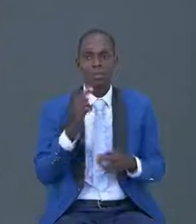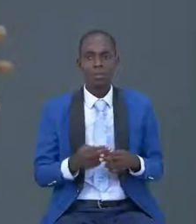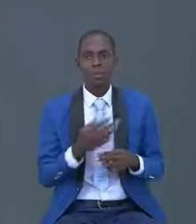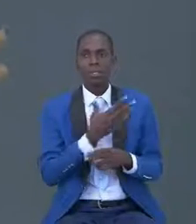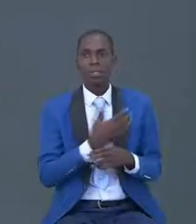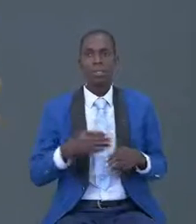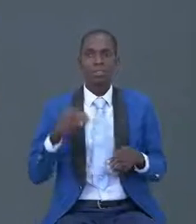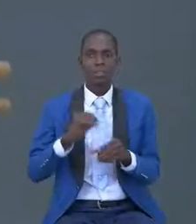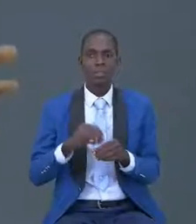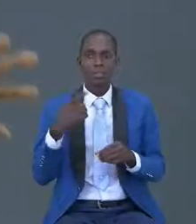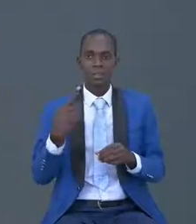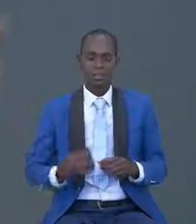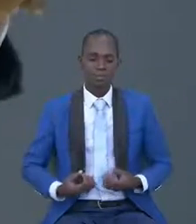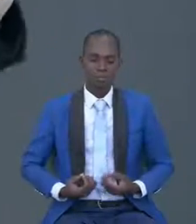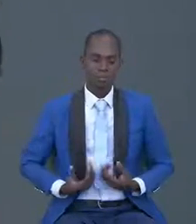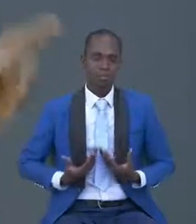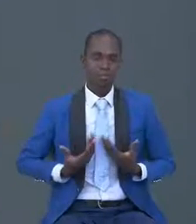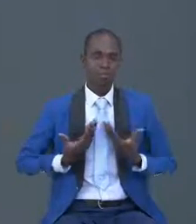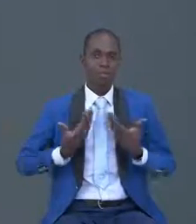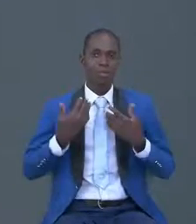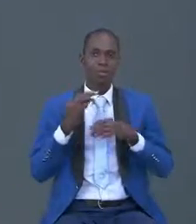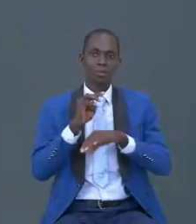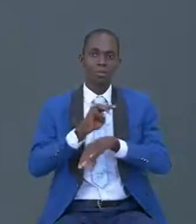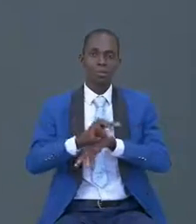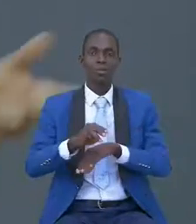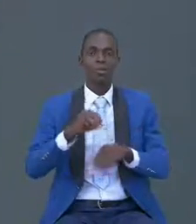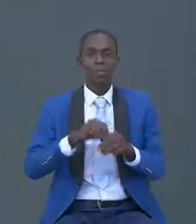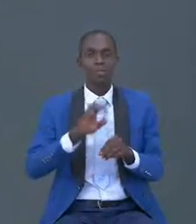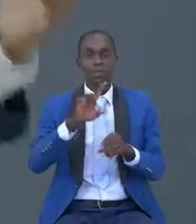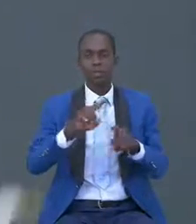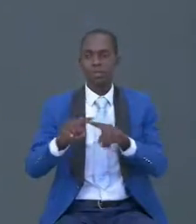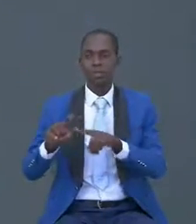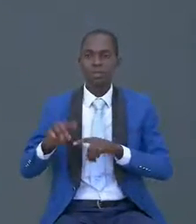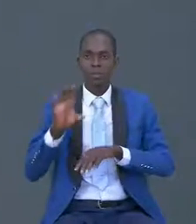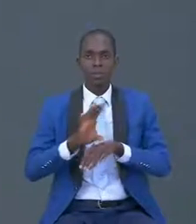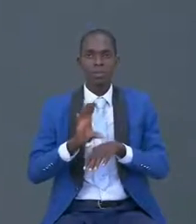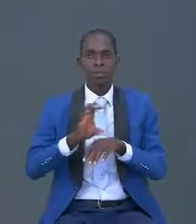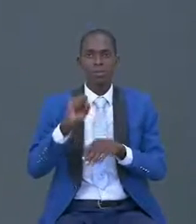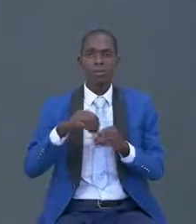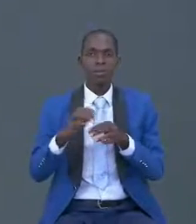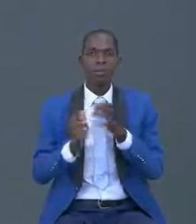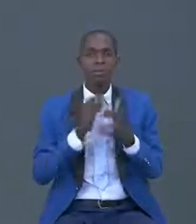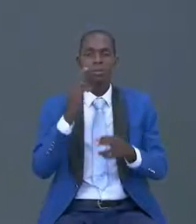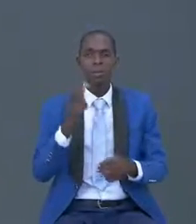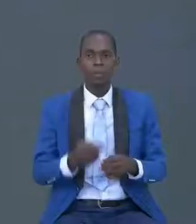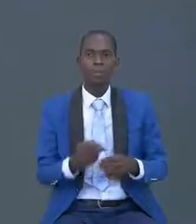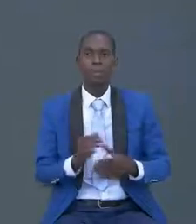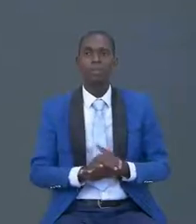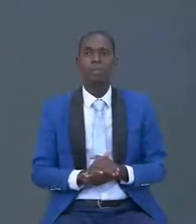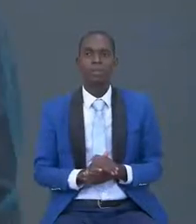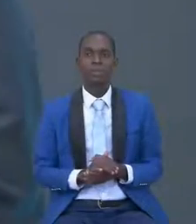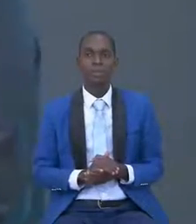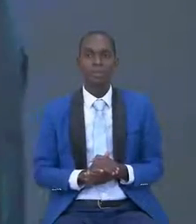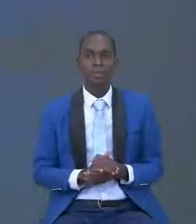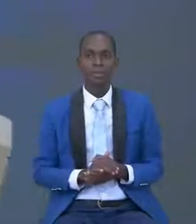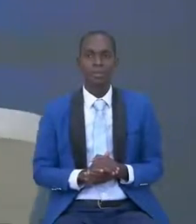et dans le ministère d'inspiration de vos églises, au nom de Jésus.